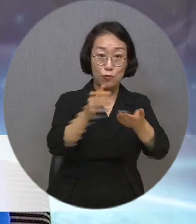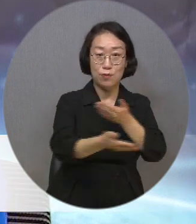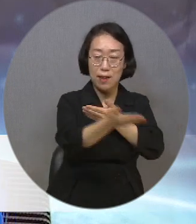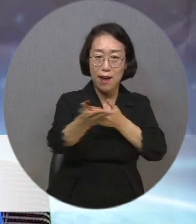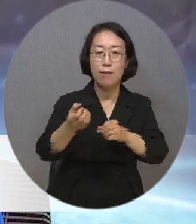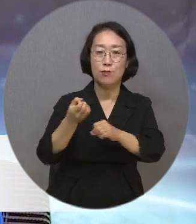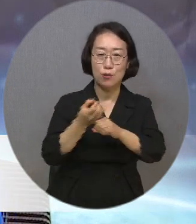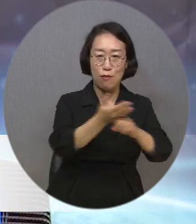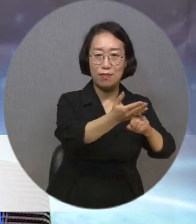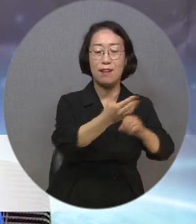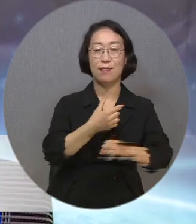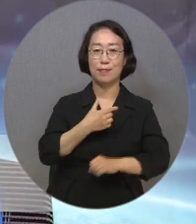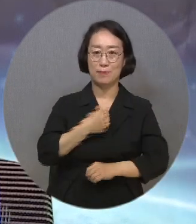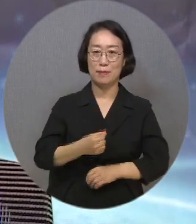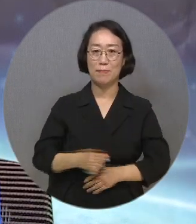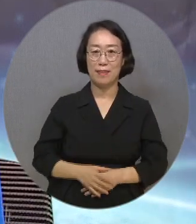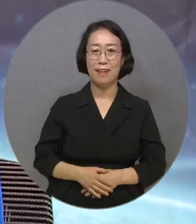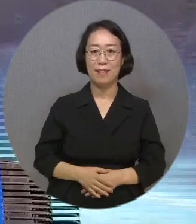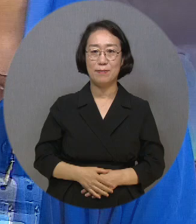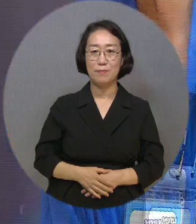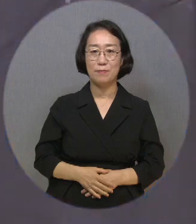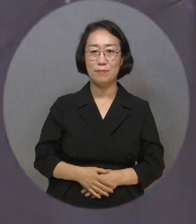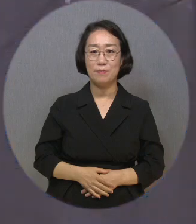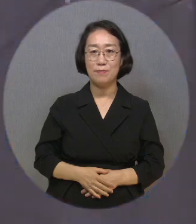분들에게 전달하고 싶습니다.